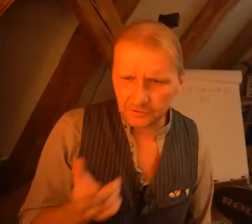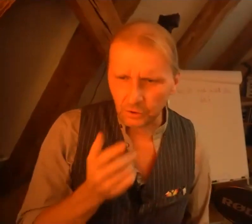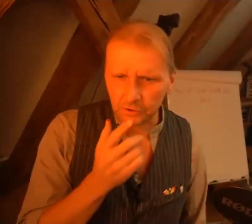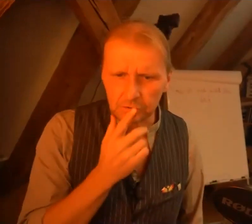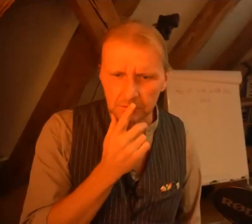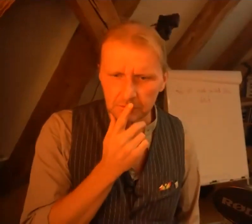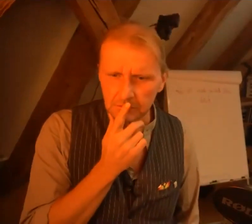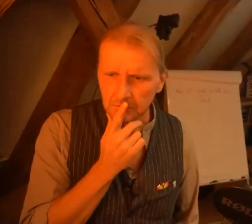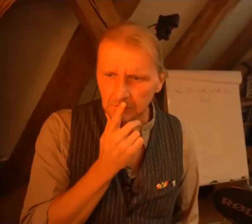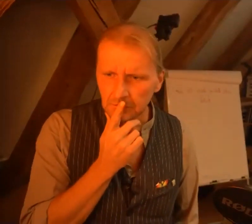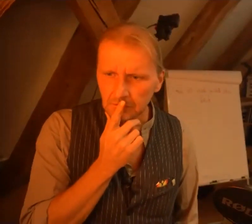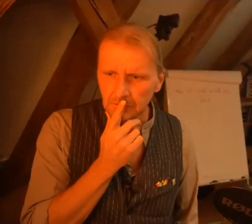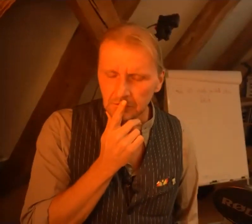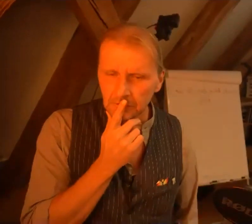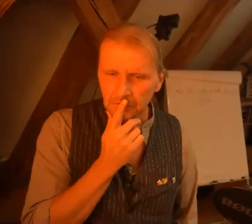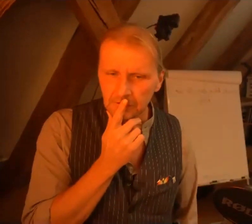Sonderbetreuung.